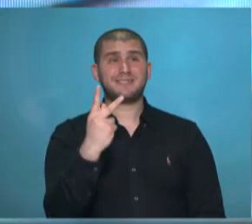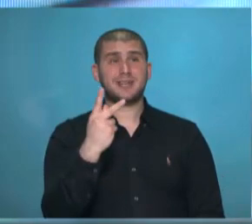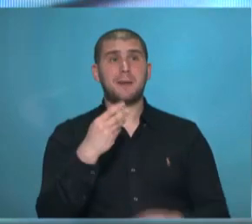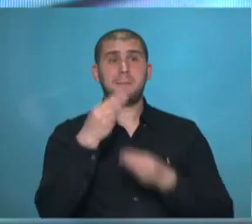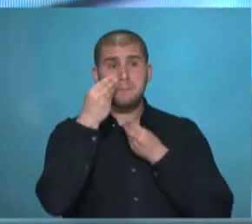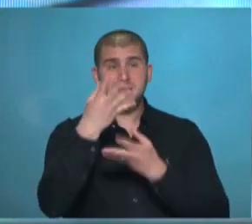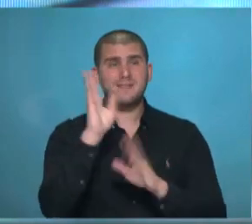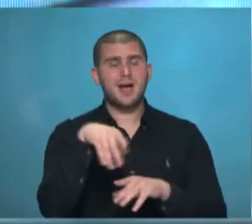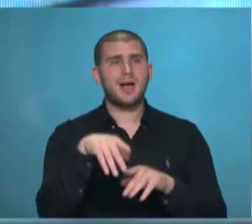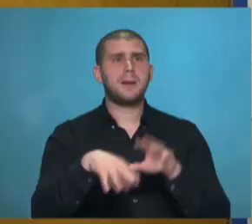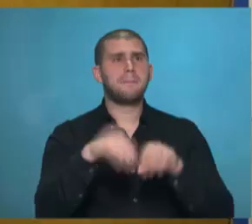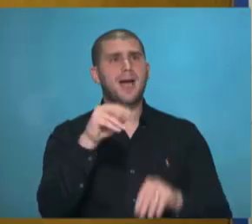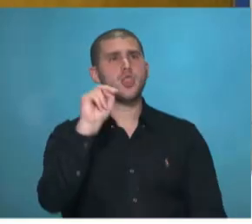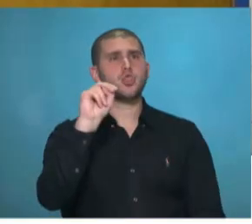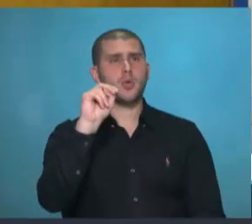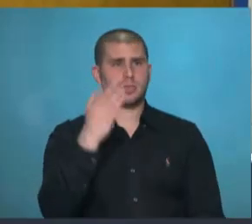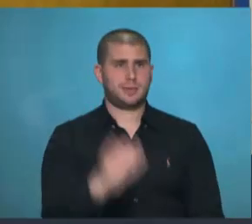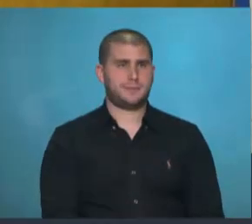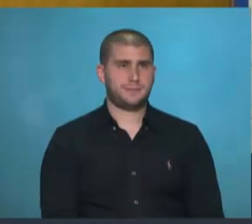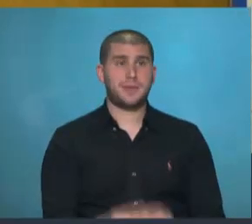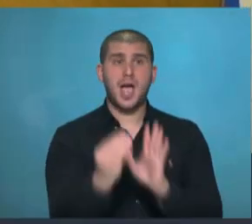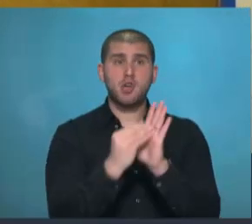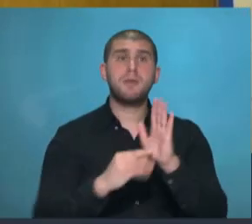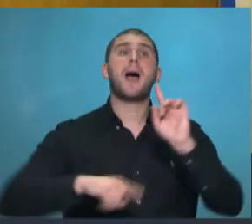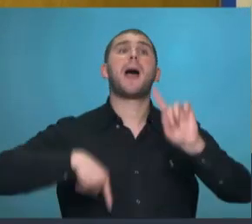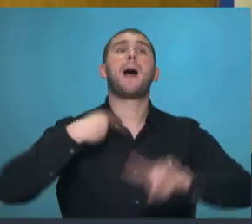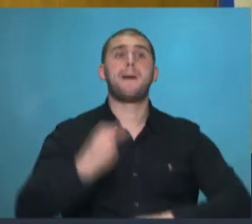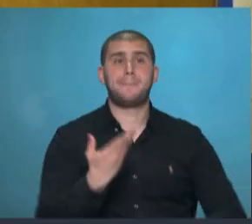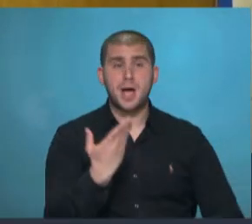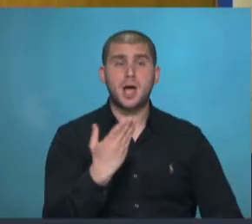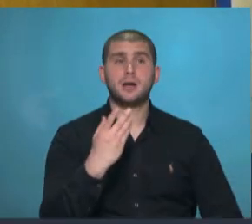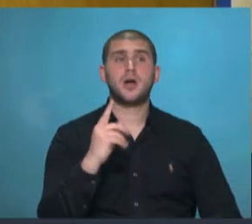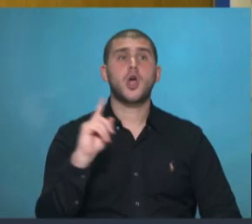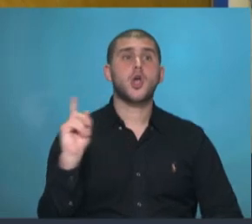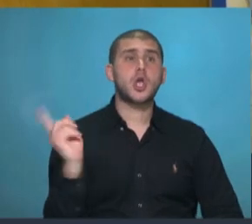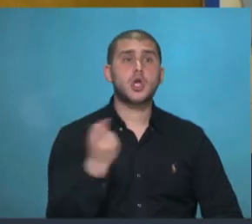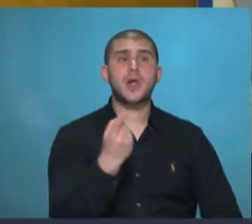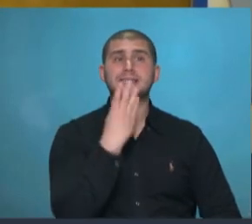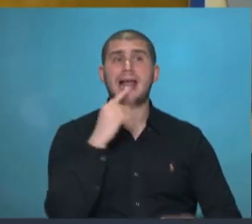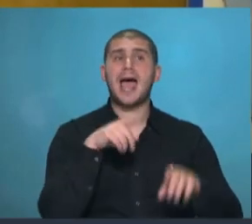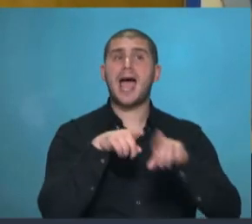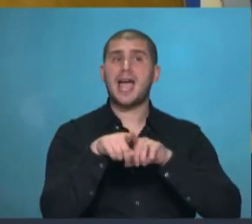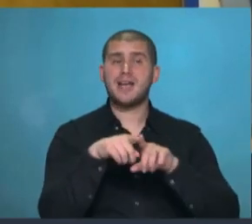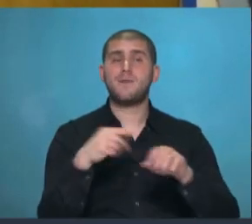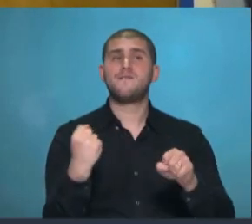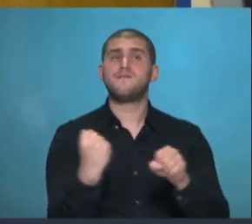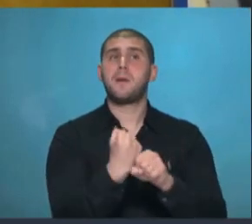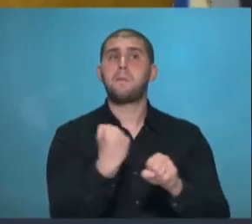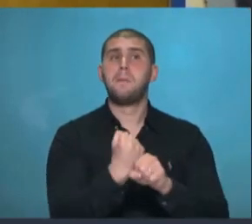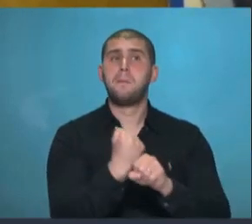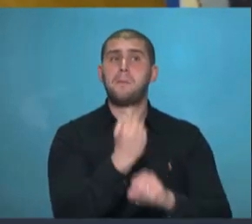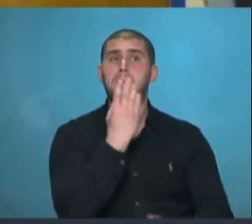הנון הסופית. הרשימה הבאה, כל ישראל אחים